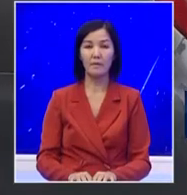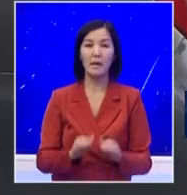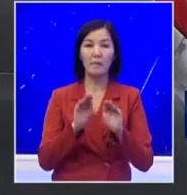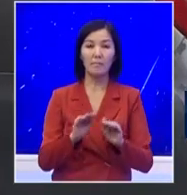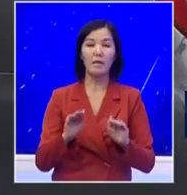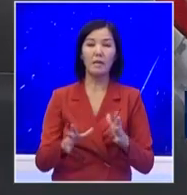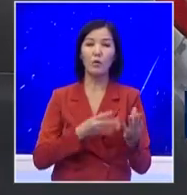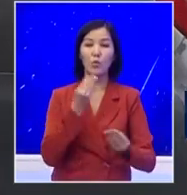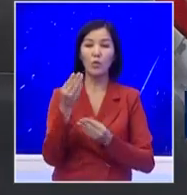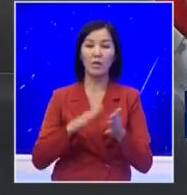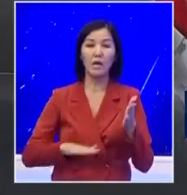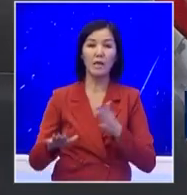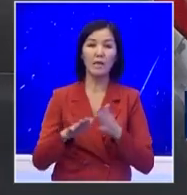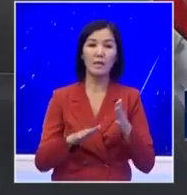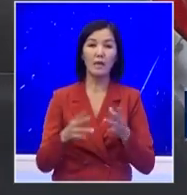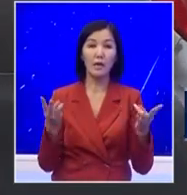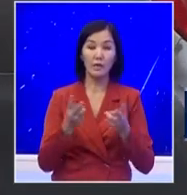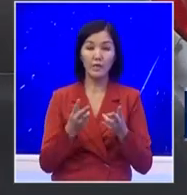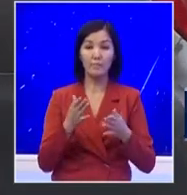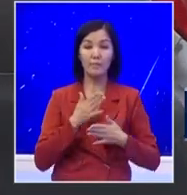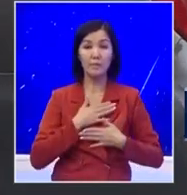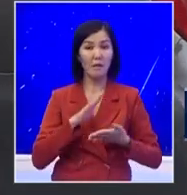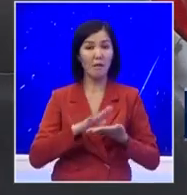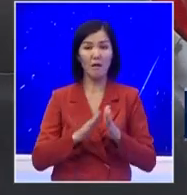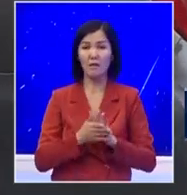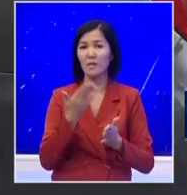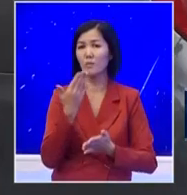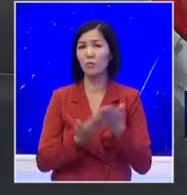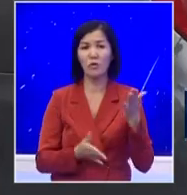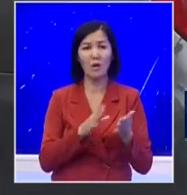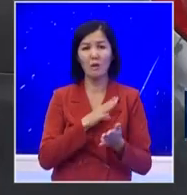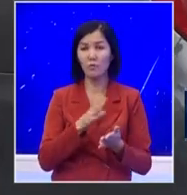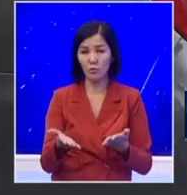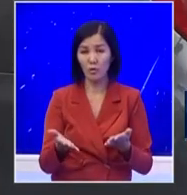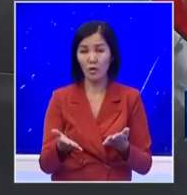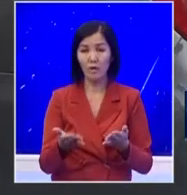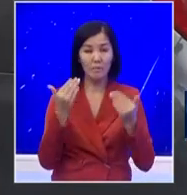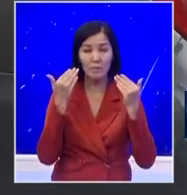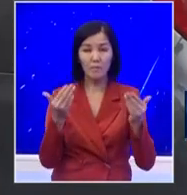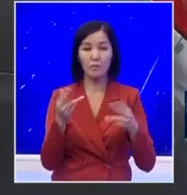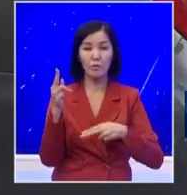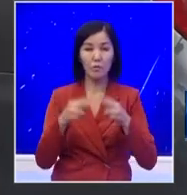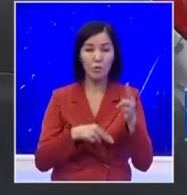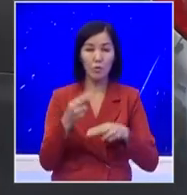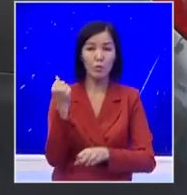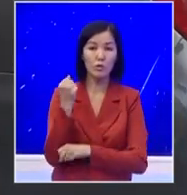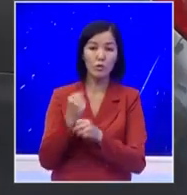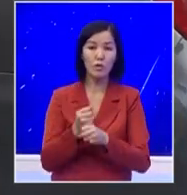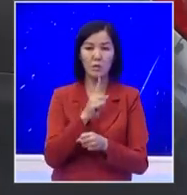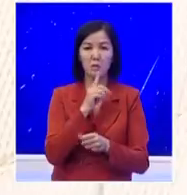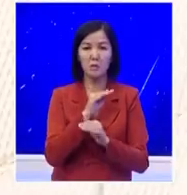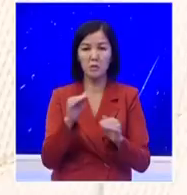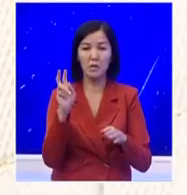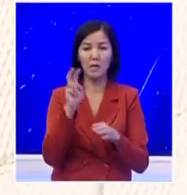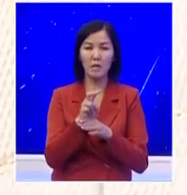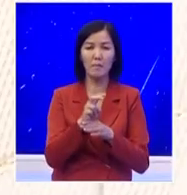Балалар алаңын қайтаруды талап етеміз. Бізбен ешкім ештеңені ақылдаспад. Кеше құрылысшылар үндеме келіп